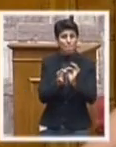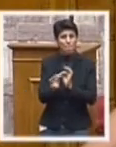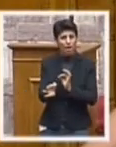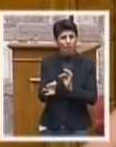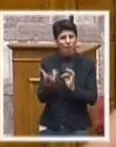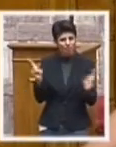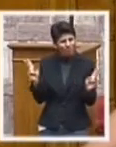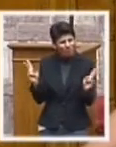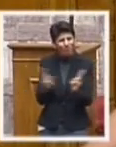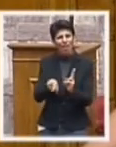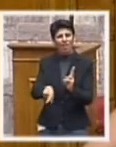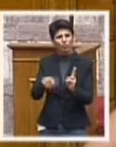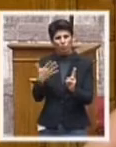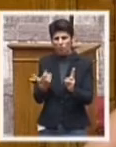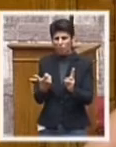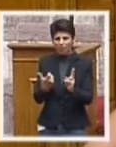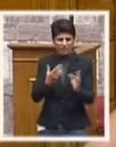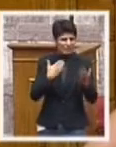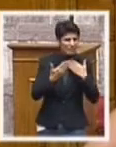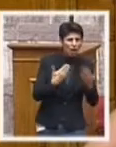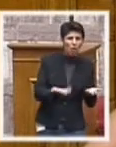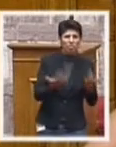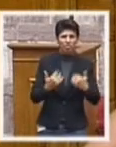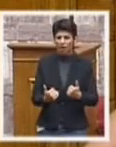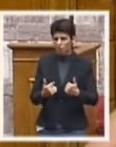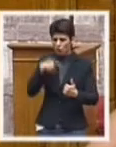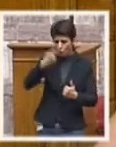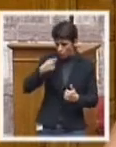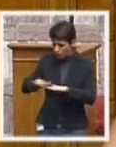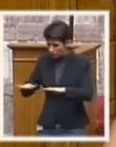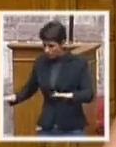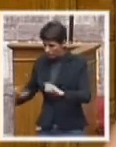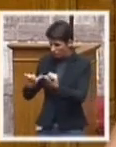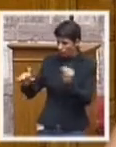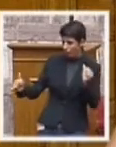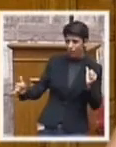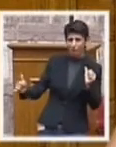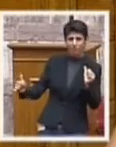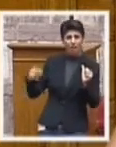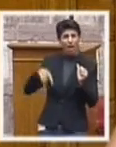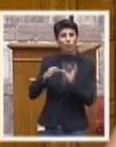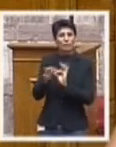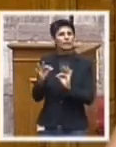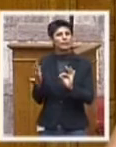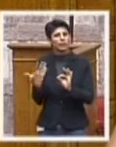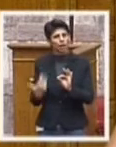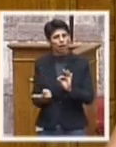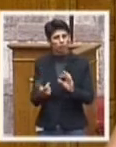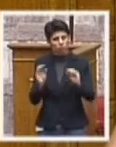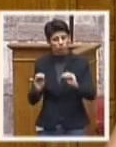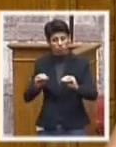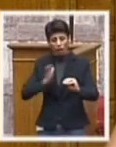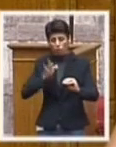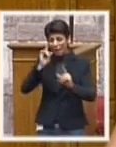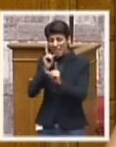ώστε να εκλείψει αυτό το φαινόμενο της ασυνεννοησίας και απομάκρυνσης του γονέα από το παιδί. Τέτοια μέτρα είναι η τοποθέτηση καταρτισμένων ατόμων στα